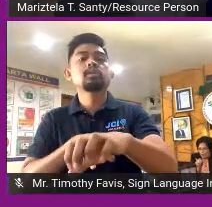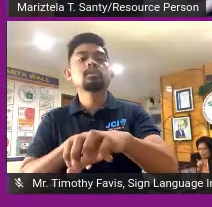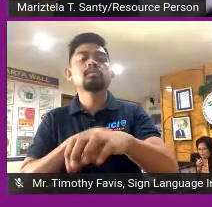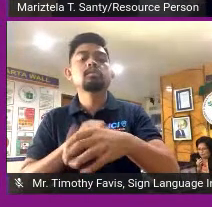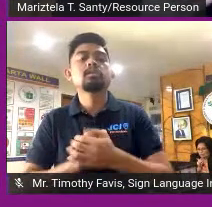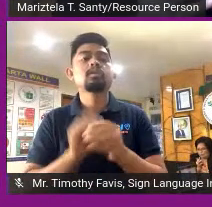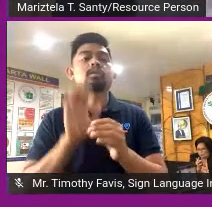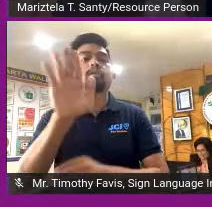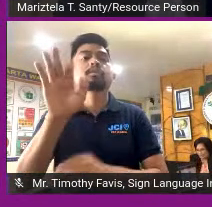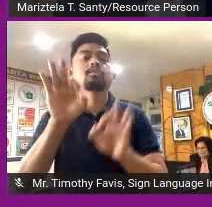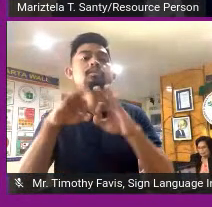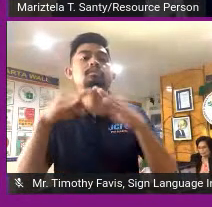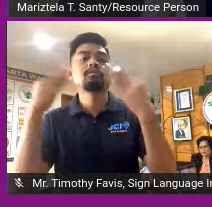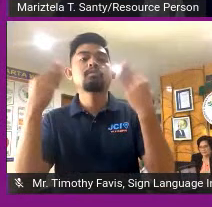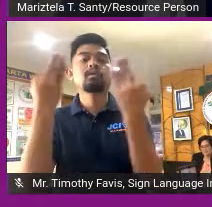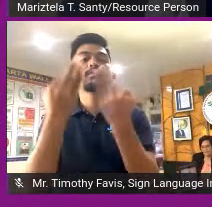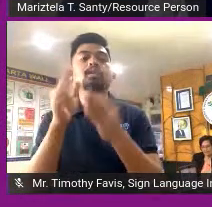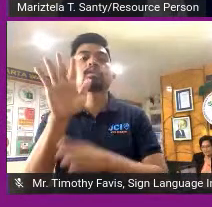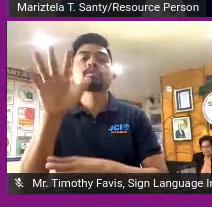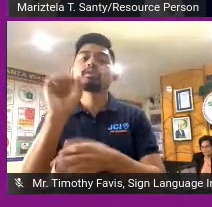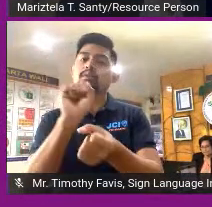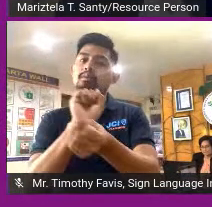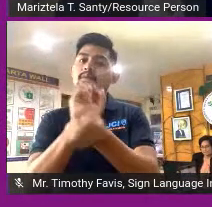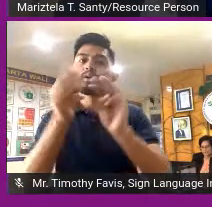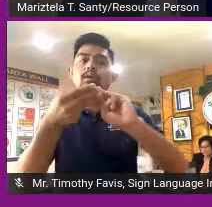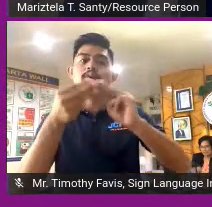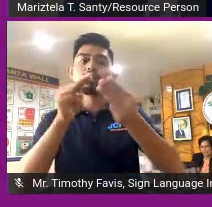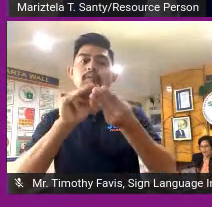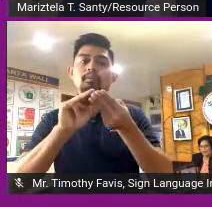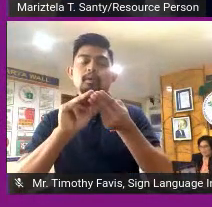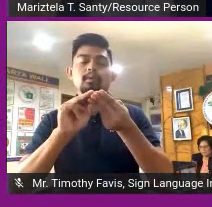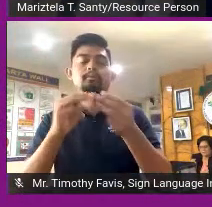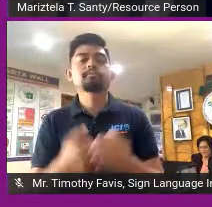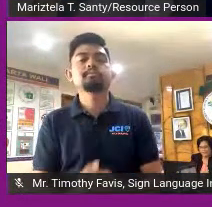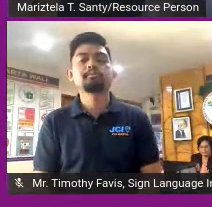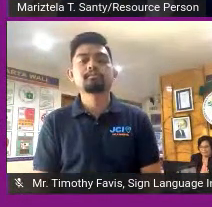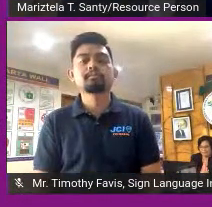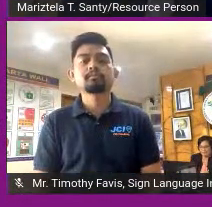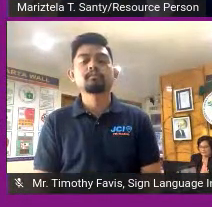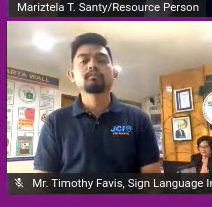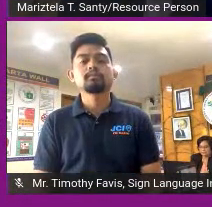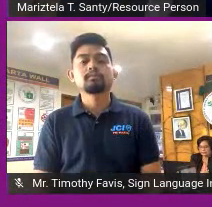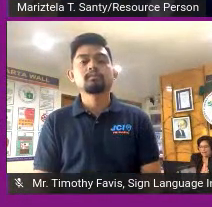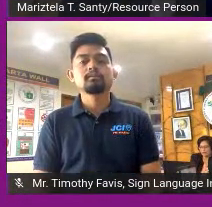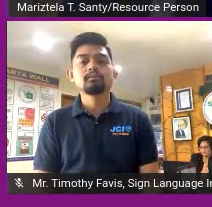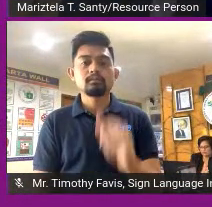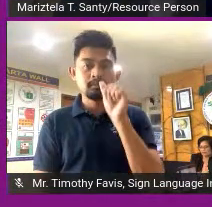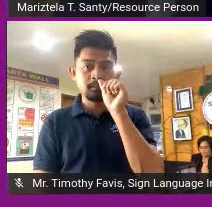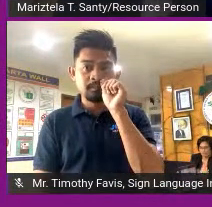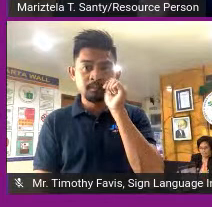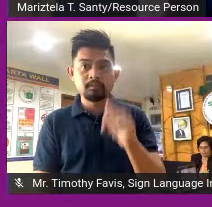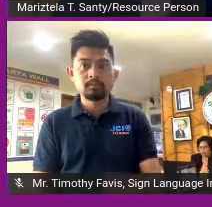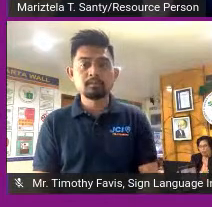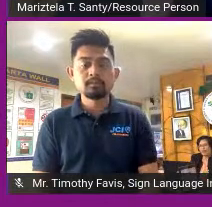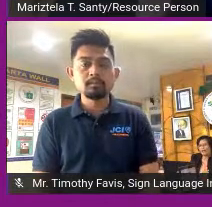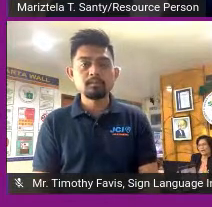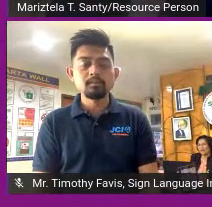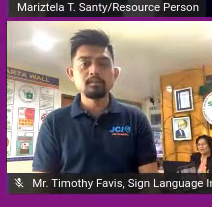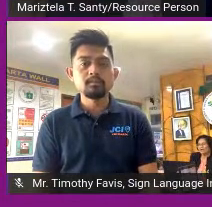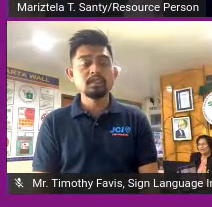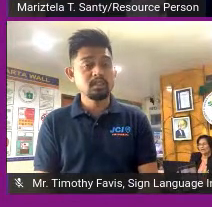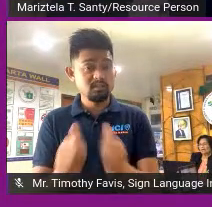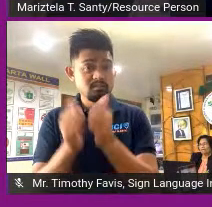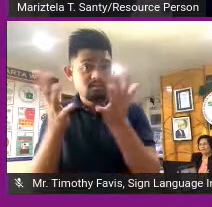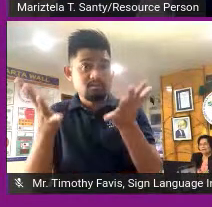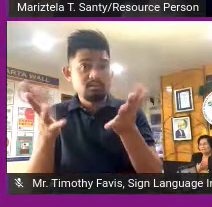your kasama sa opisina. Yan po ang sangkap niyan. Kasi without the value, kung wala